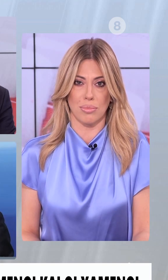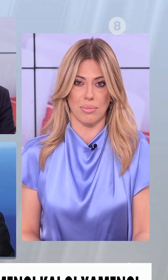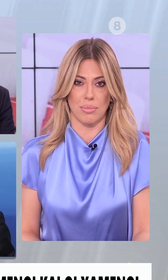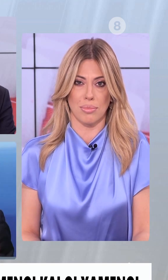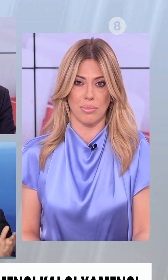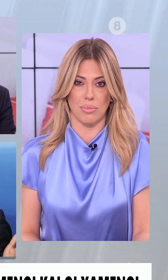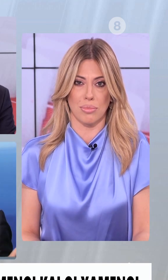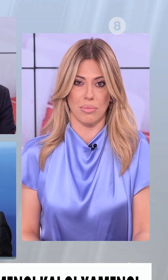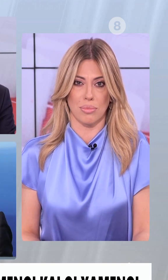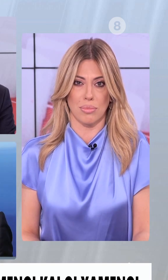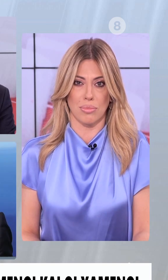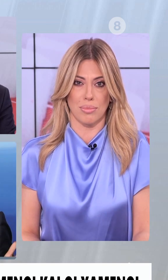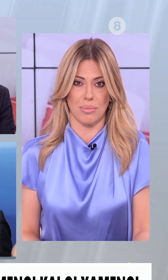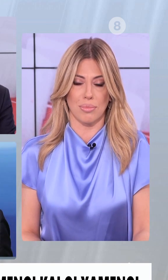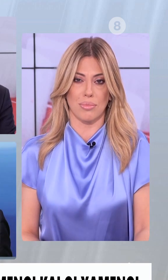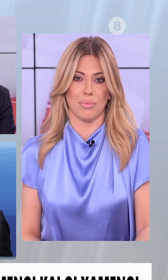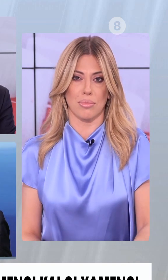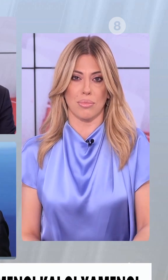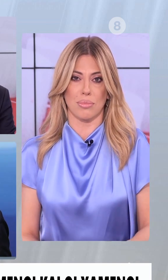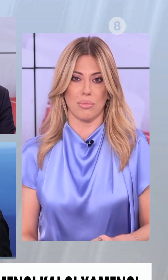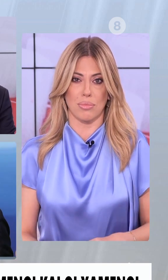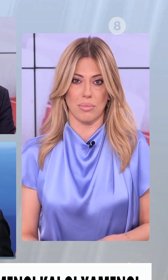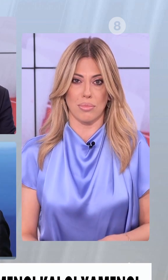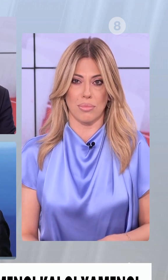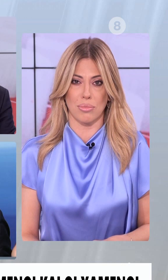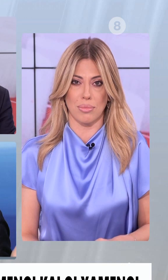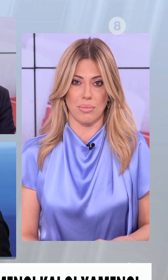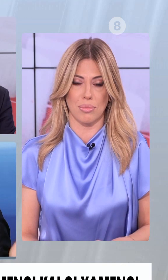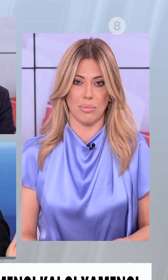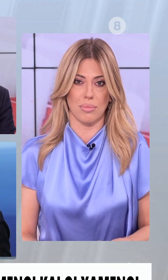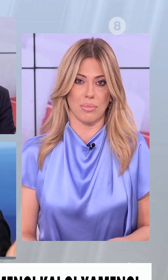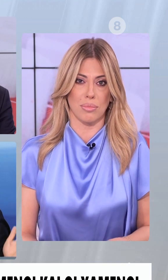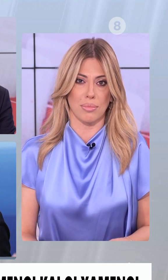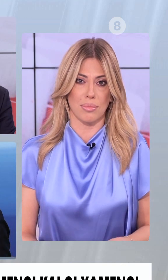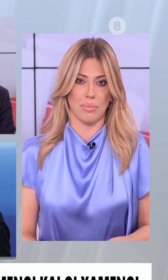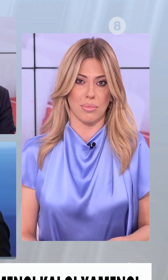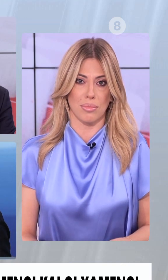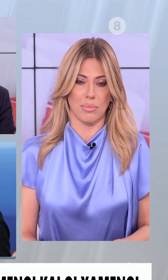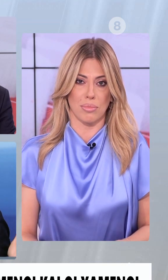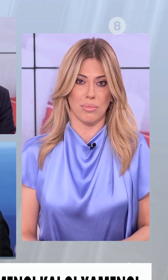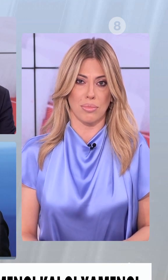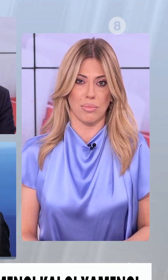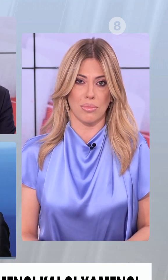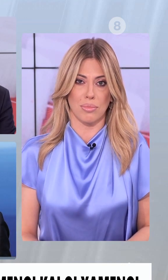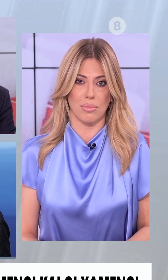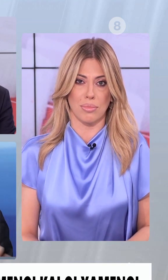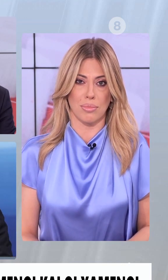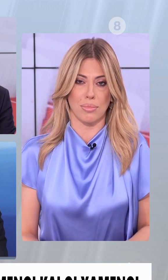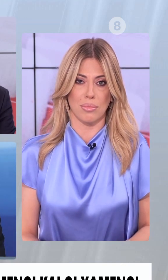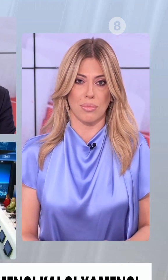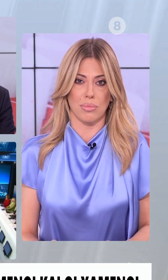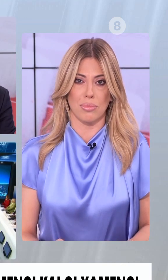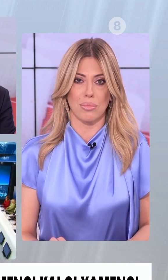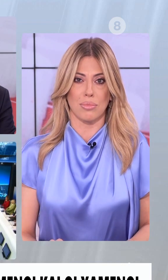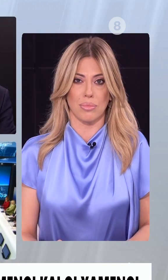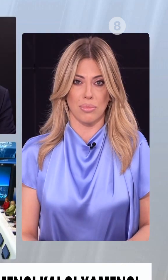με τον πρώην Πρωθυπουργό, τον Αλέξη Τσίπρα, και ό,τι έγινε το 2015-2019. Νομίζω ότι πλέον έχουν τεθεί